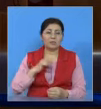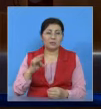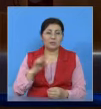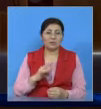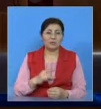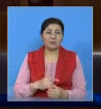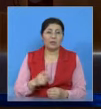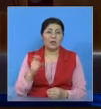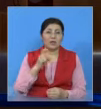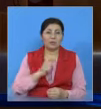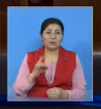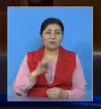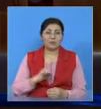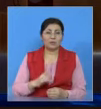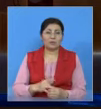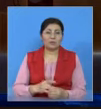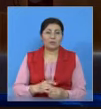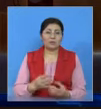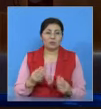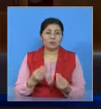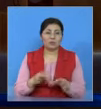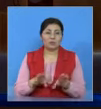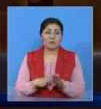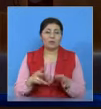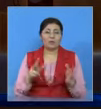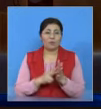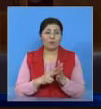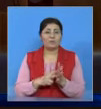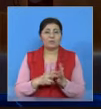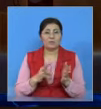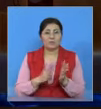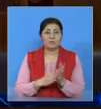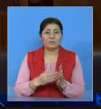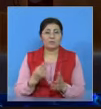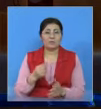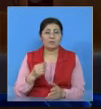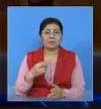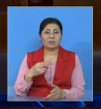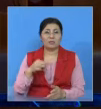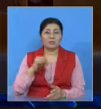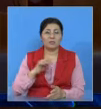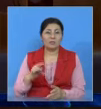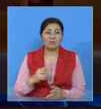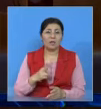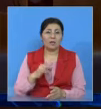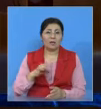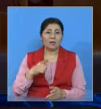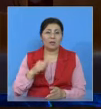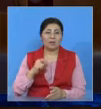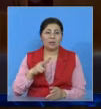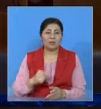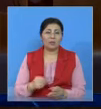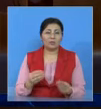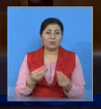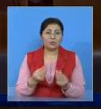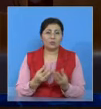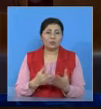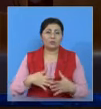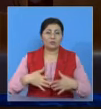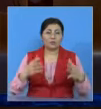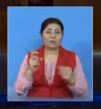Хромтауском районе Ажар агро, там тоже где-то 7,8 центнеров с хозяйства выходит. В Каргалинском районе там у нас есть тоже крупное хозяйство